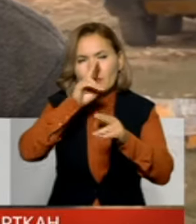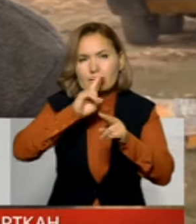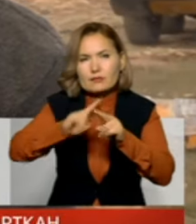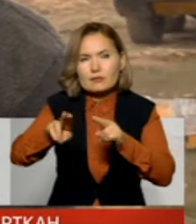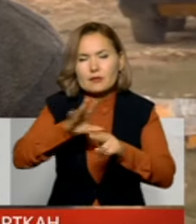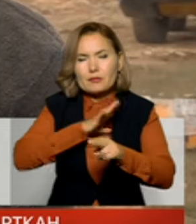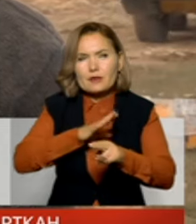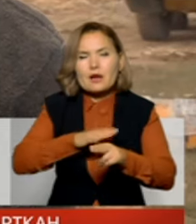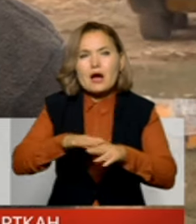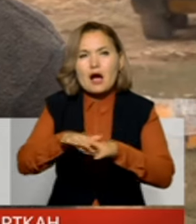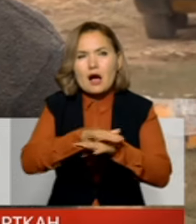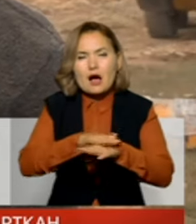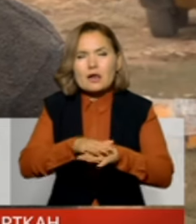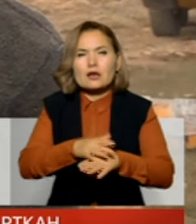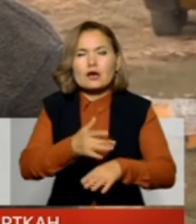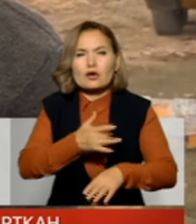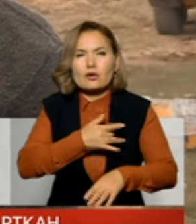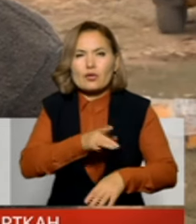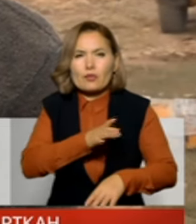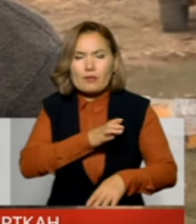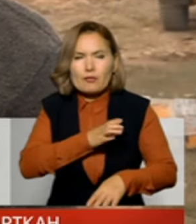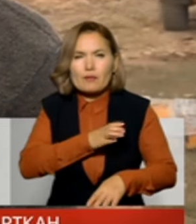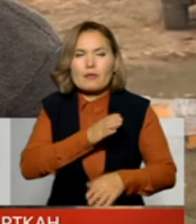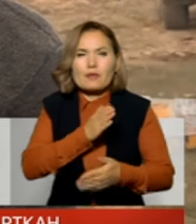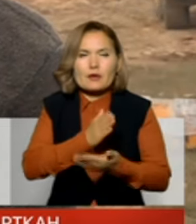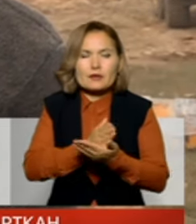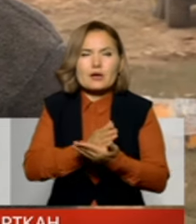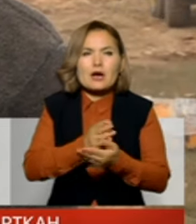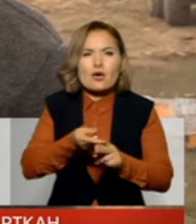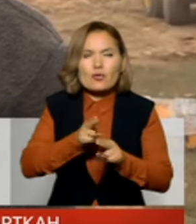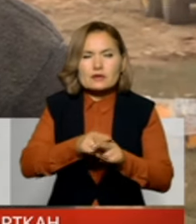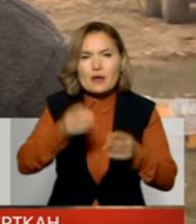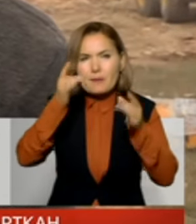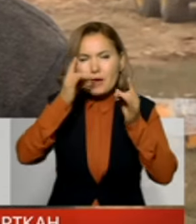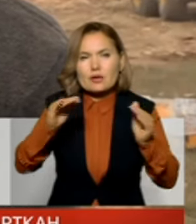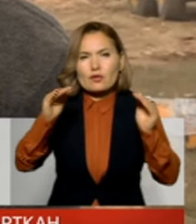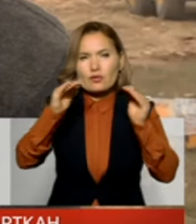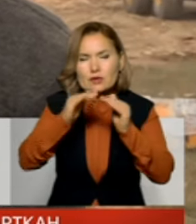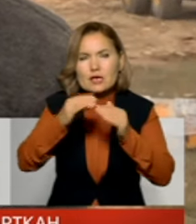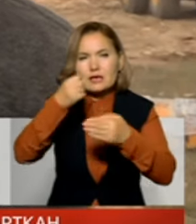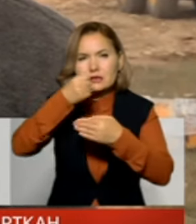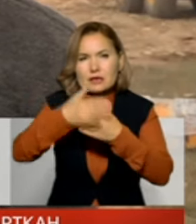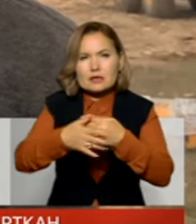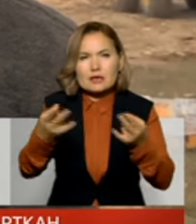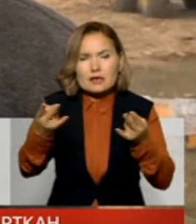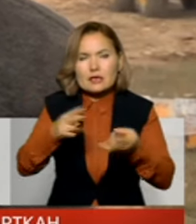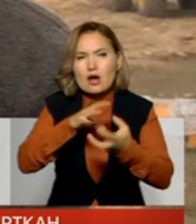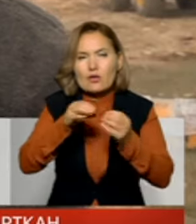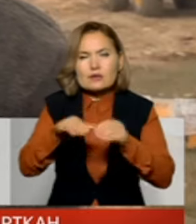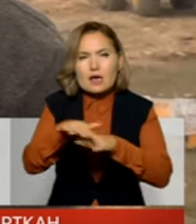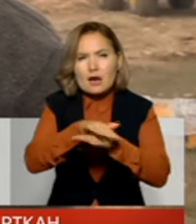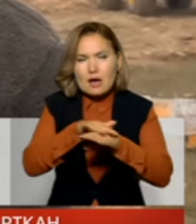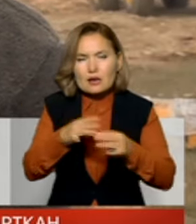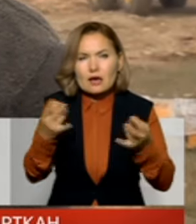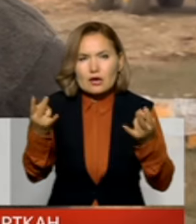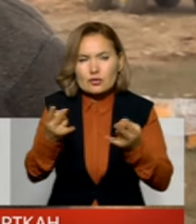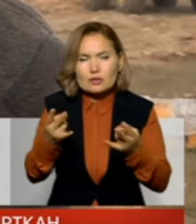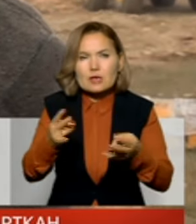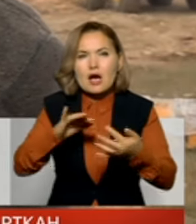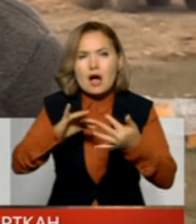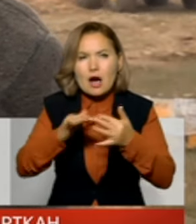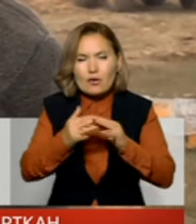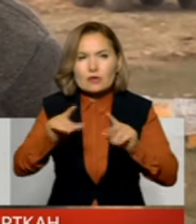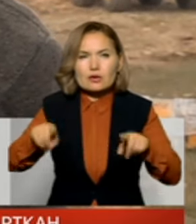халық та бай болады. Сондықтан осы мәдениет ошағы кейінгісі өсіп келе жатқан ұрпаққа